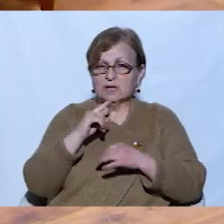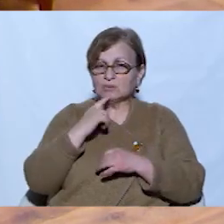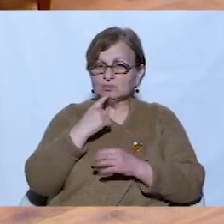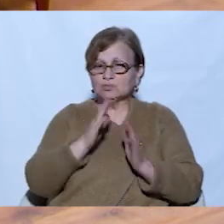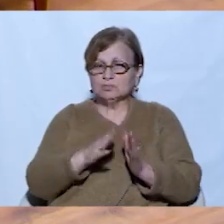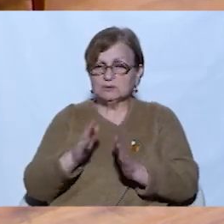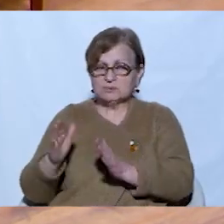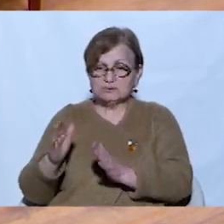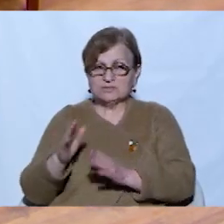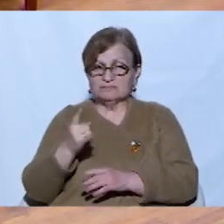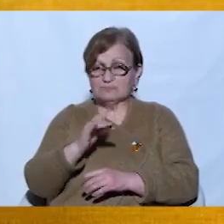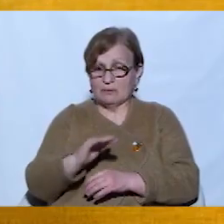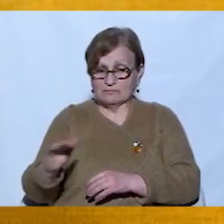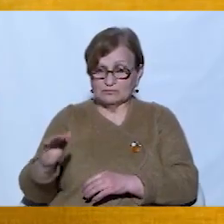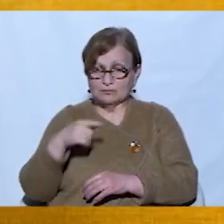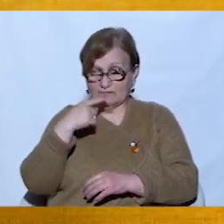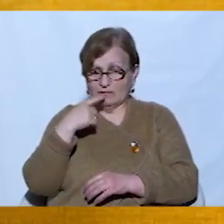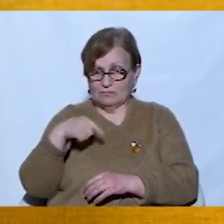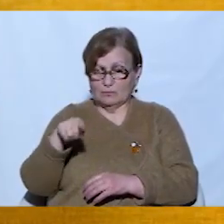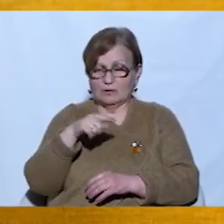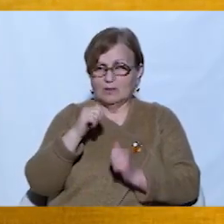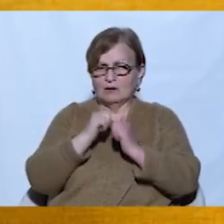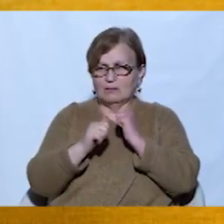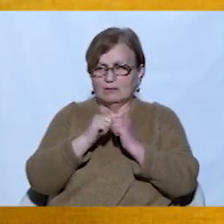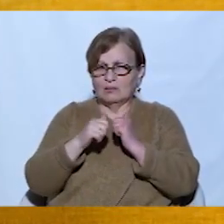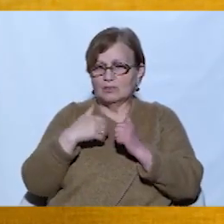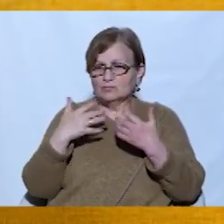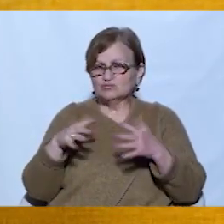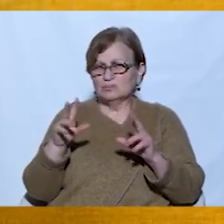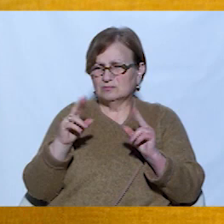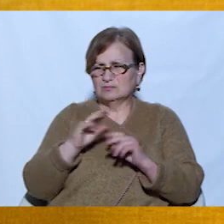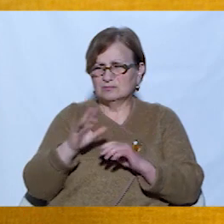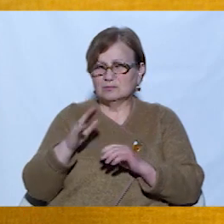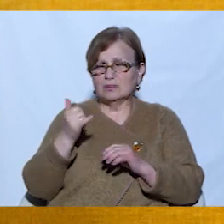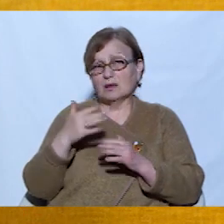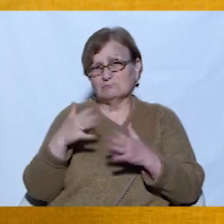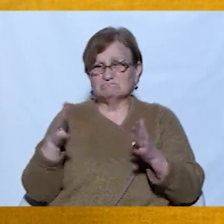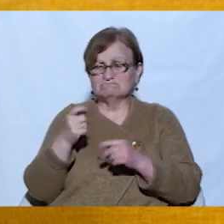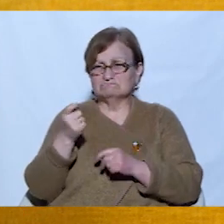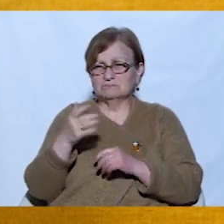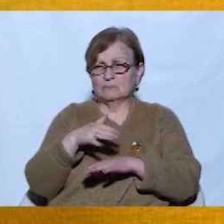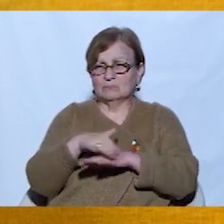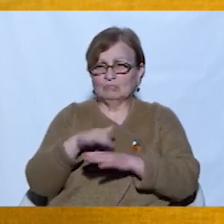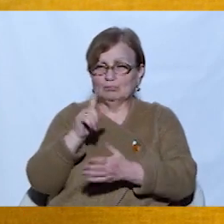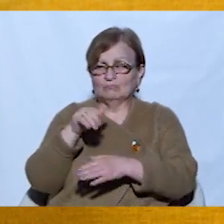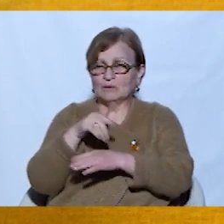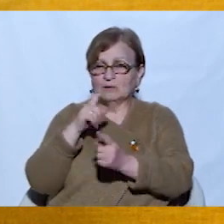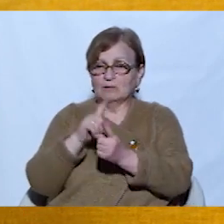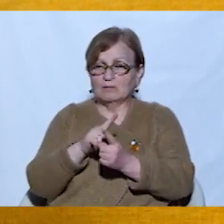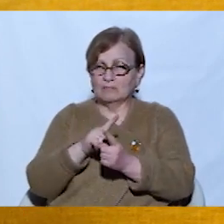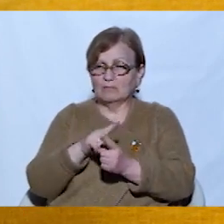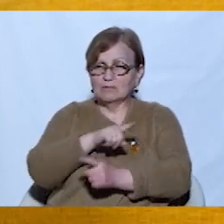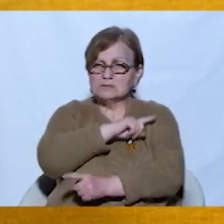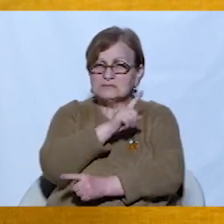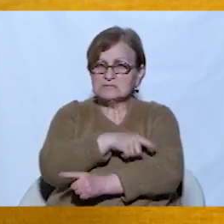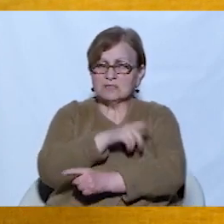ქცევის ბავშვებზე, ხშირ შემთხვევაში საბედნიეროდ უკვე აღარ, თუმცა მეტნაკლებად უნდაც იგივე ქუჩაში შევხვედრი ვართ